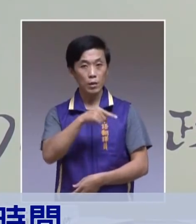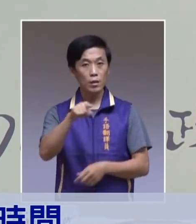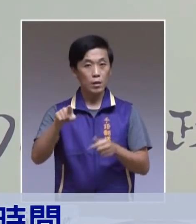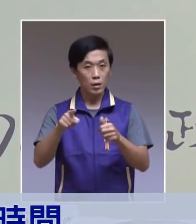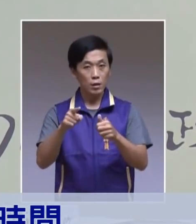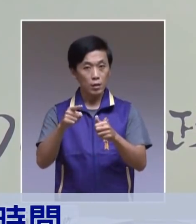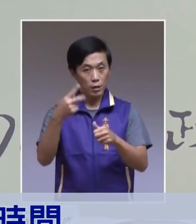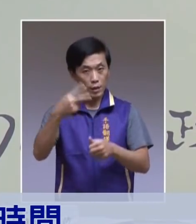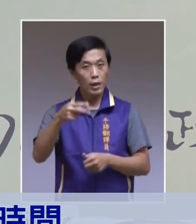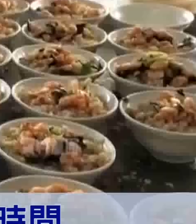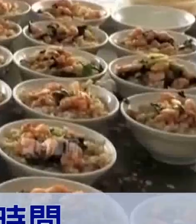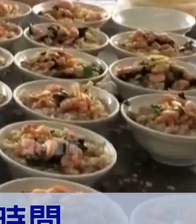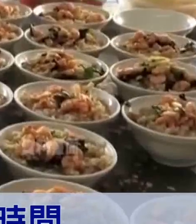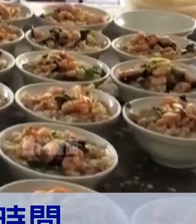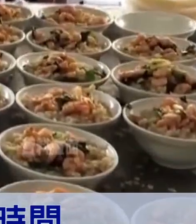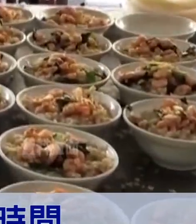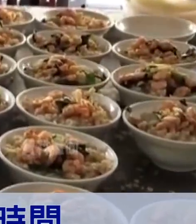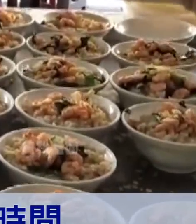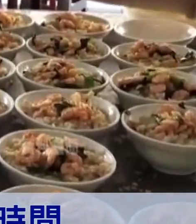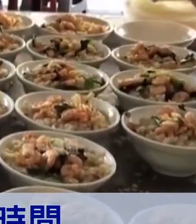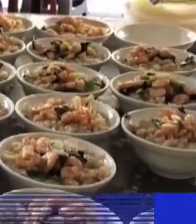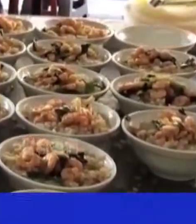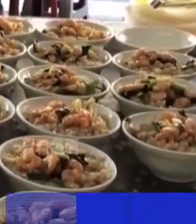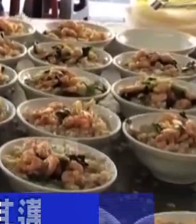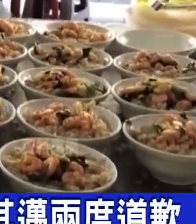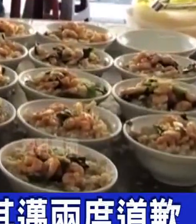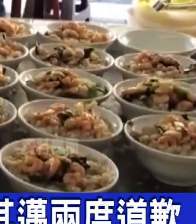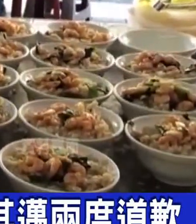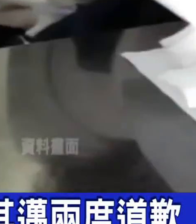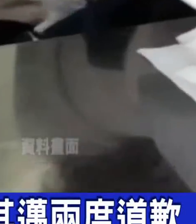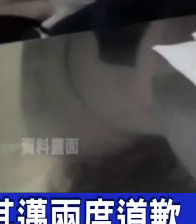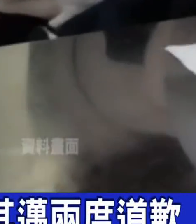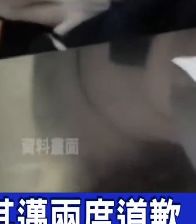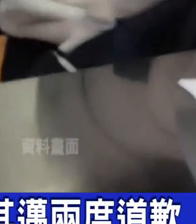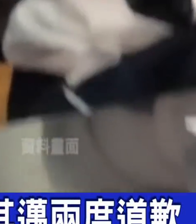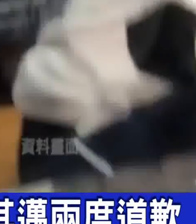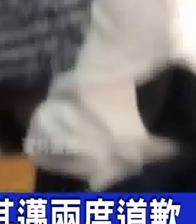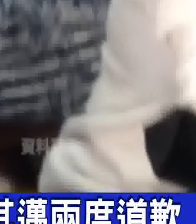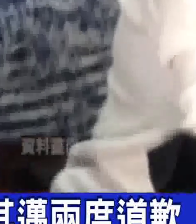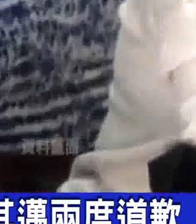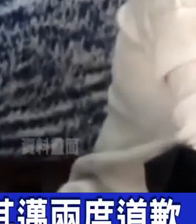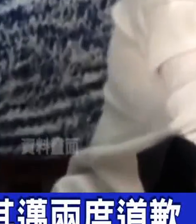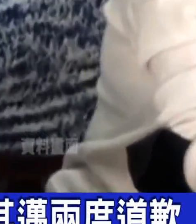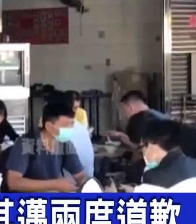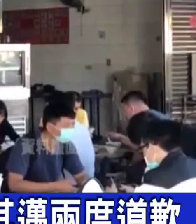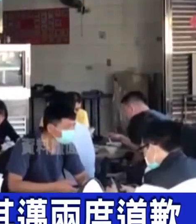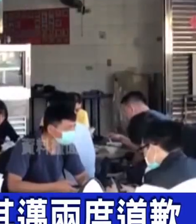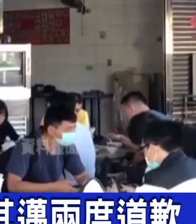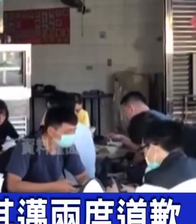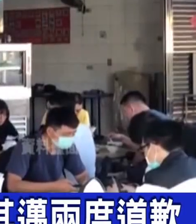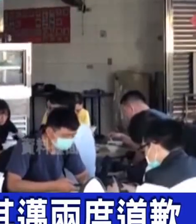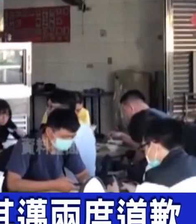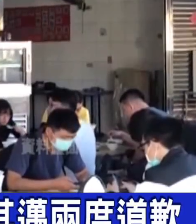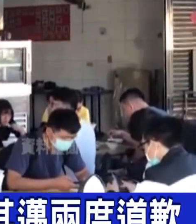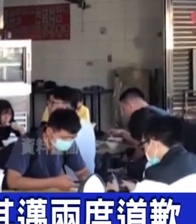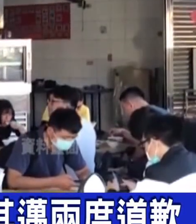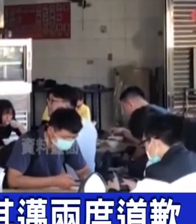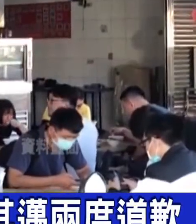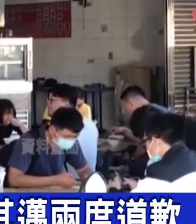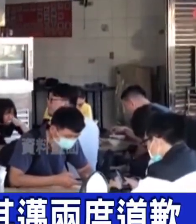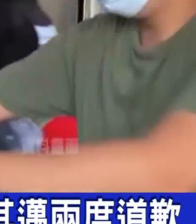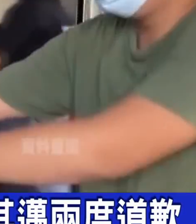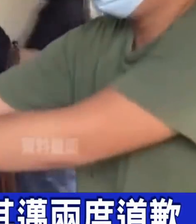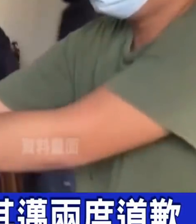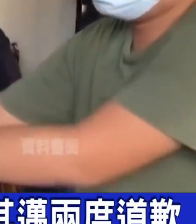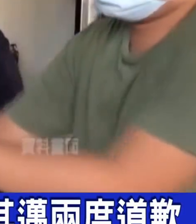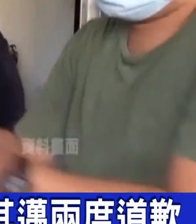再观察一段时间。 高雄市府和专家学者讨论后认为双北疫情持续延烧，加上感染源不明，考量为解